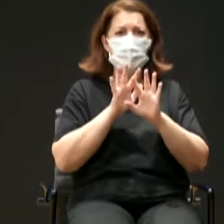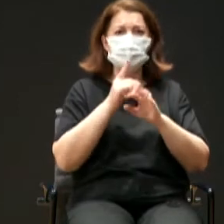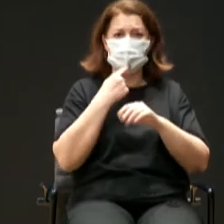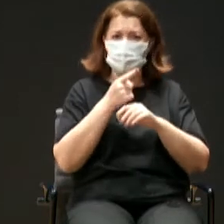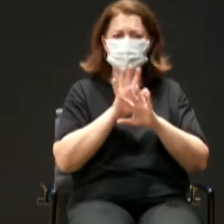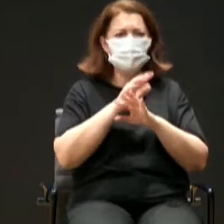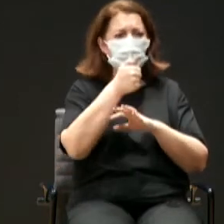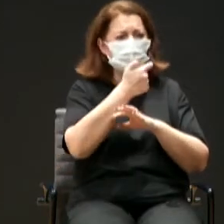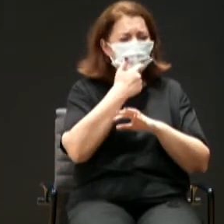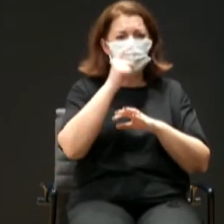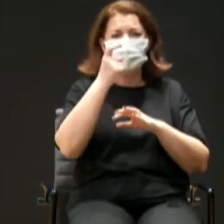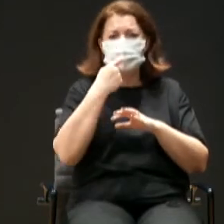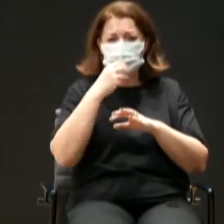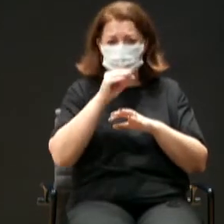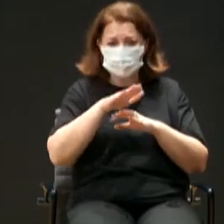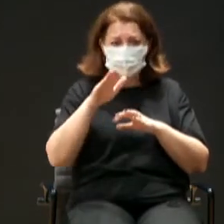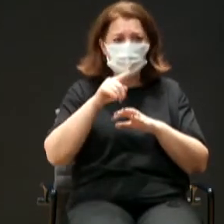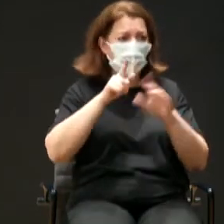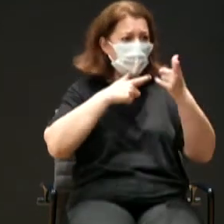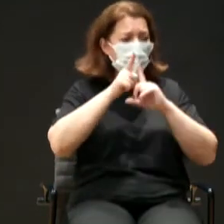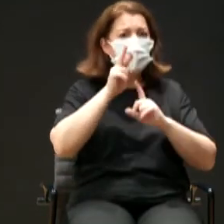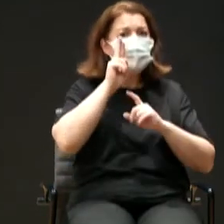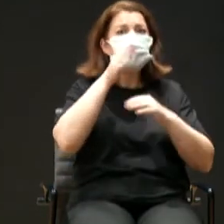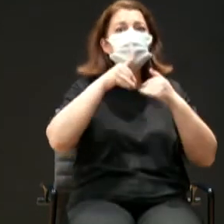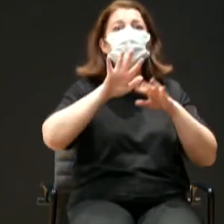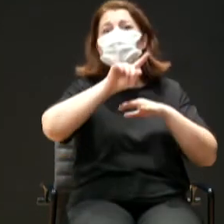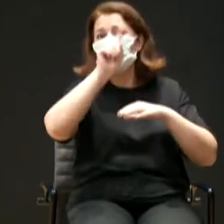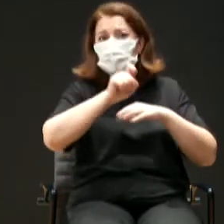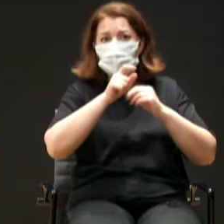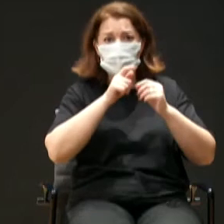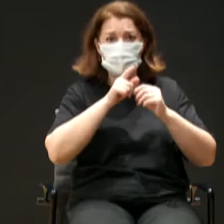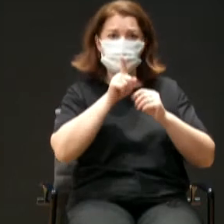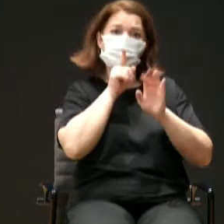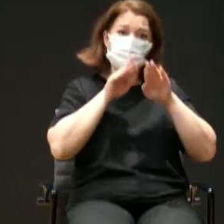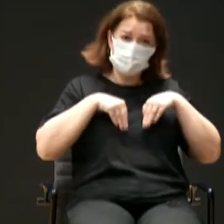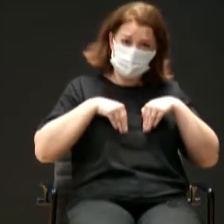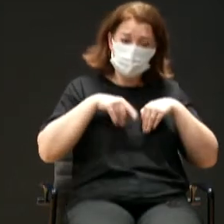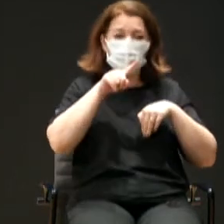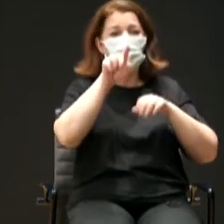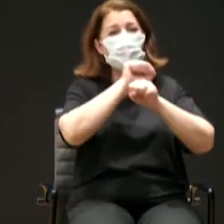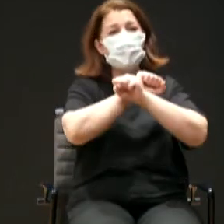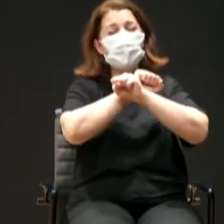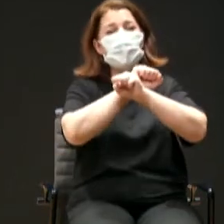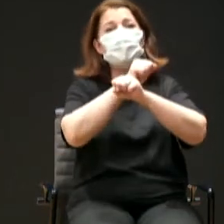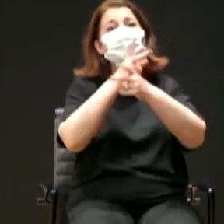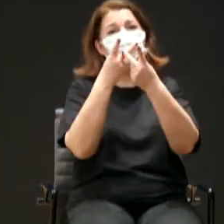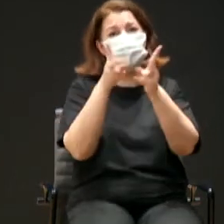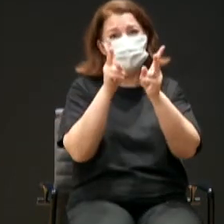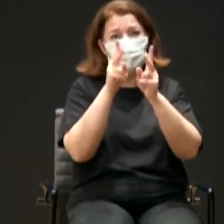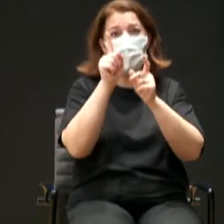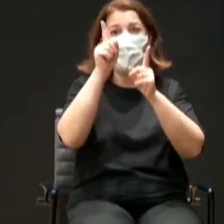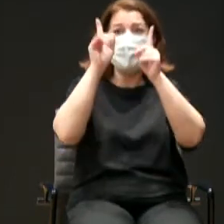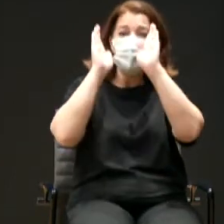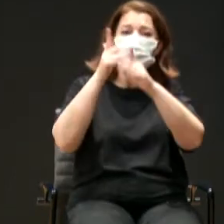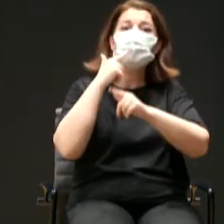6-9 yaşında çocuğun isyanını dile getirmeyeceğiz mi? Onu faillerini serbest bırakanları lanetlemeyeceğiz